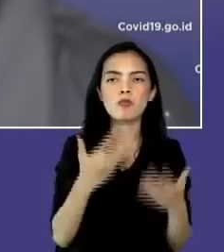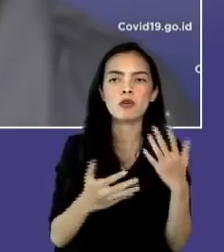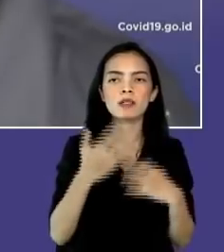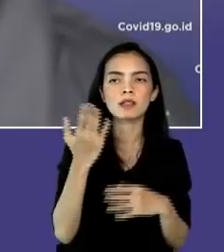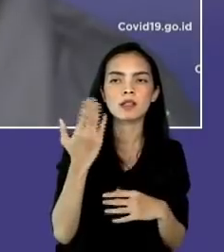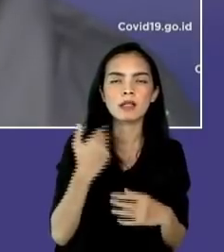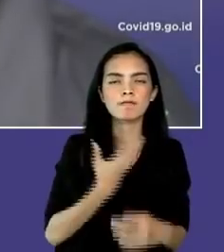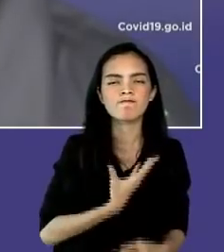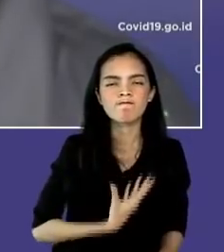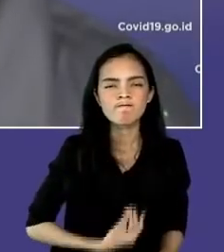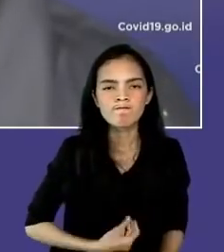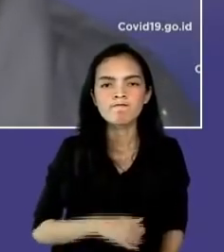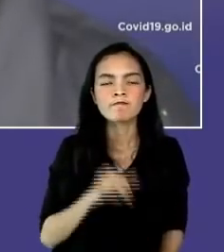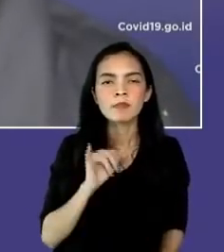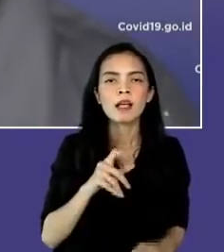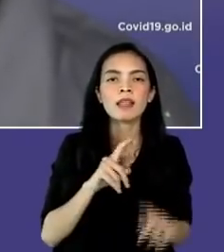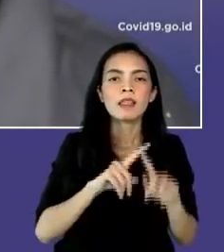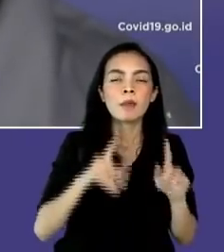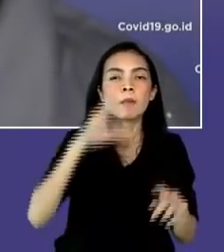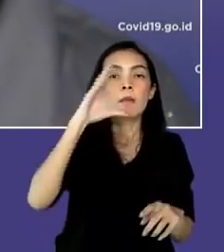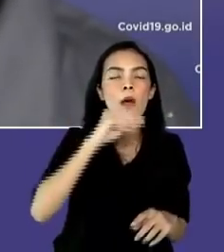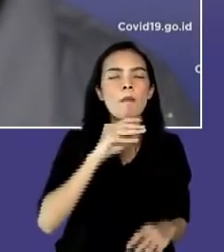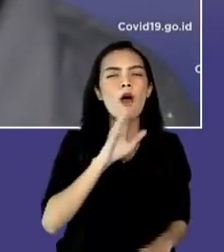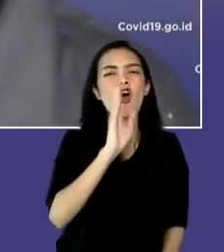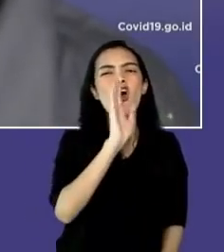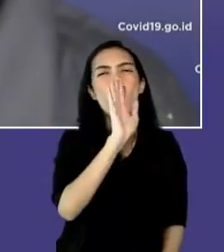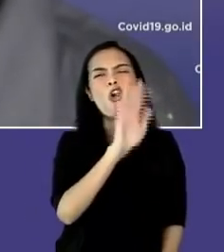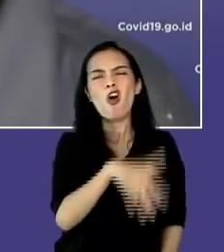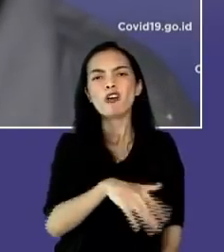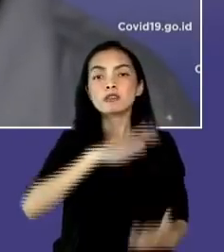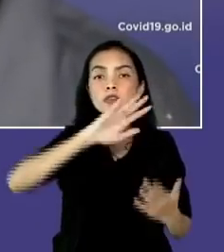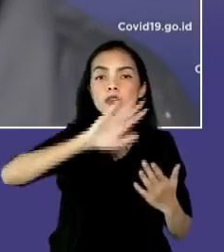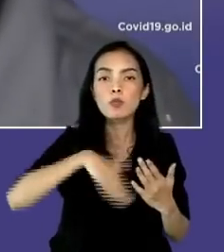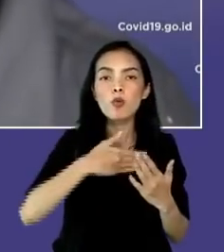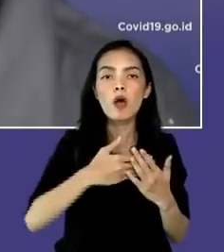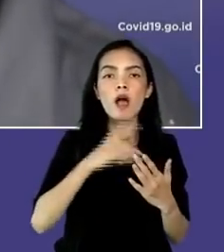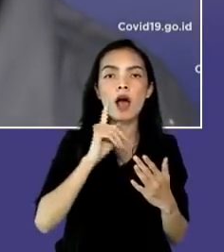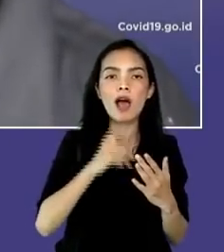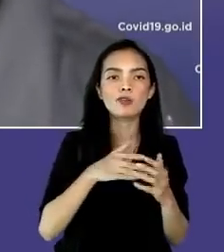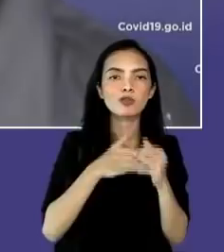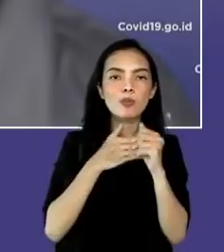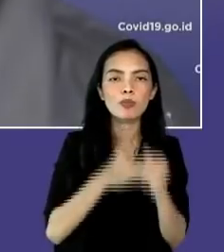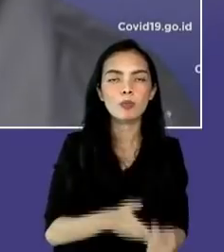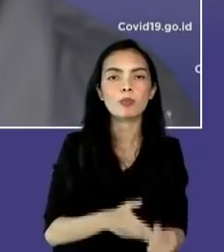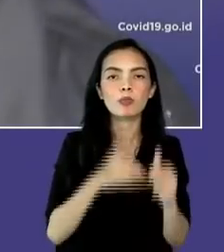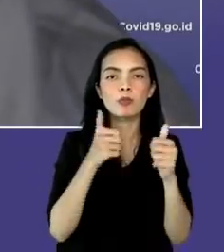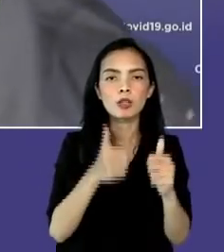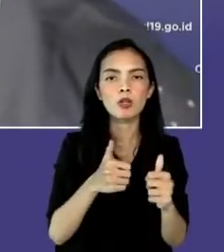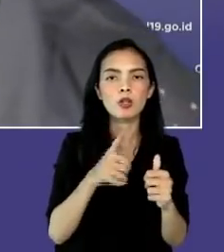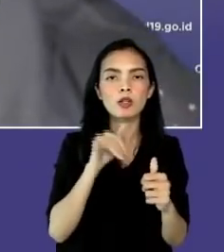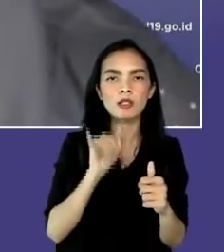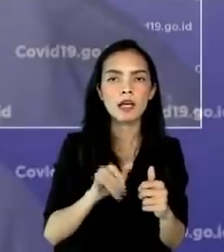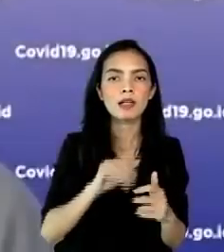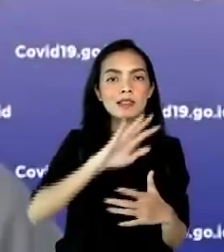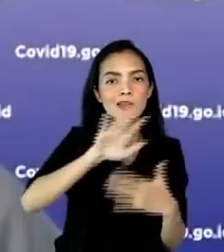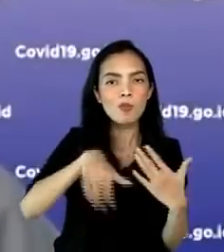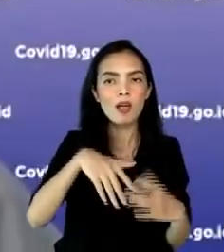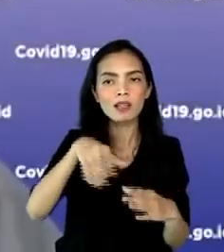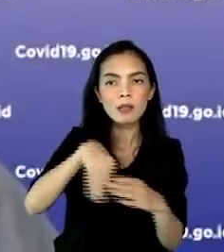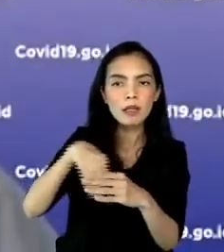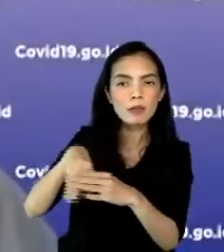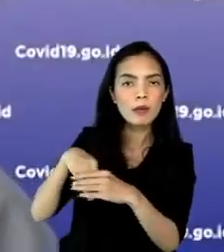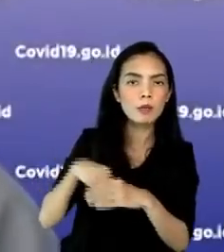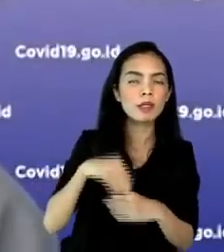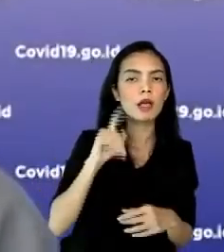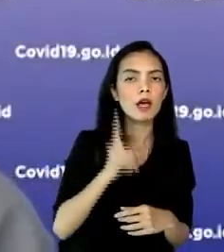tadi ada yang menyedihkan sebetulnya, tapi kita mengerti bahwa semua gitu ya harus terpimpin dengan benar dan semua harus ikut serta nih